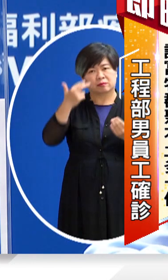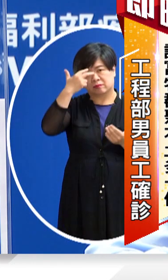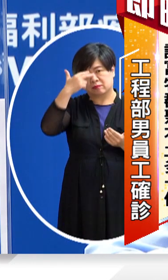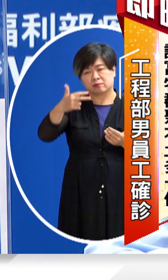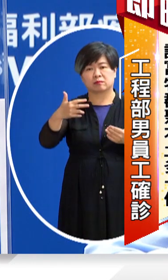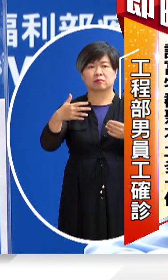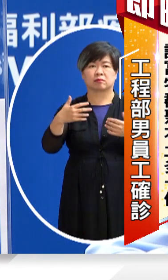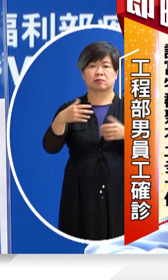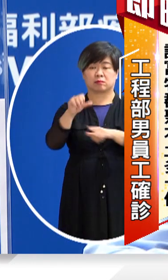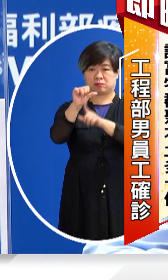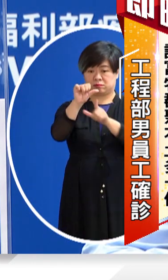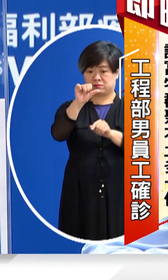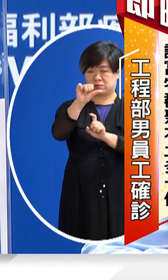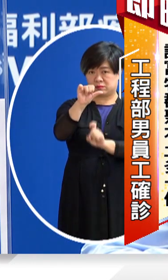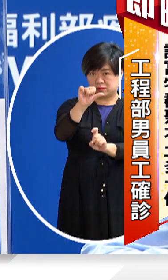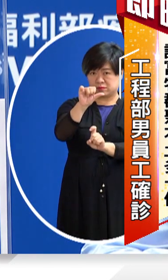一